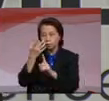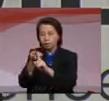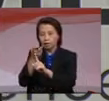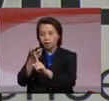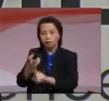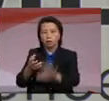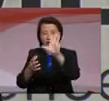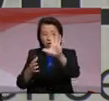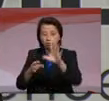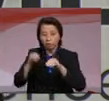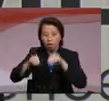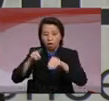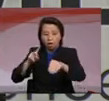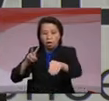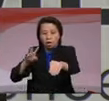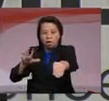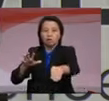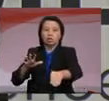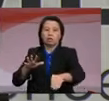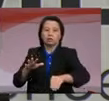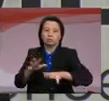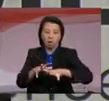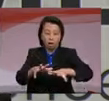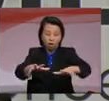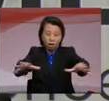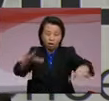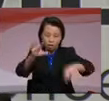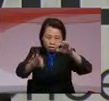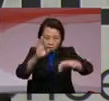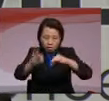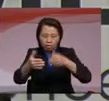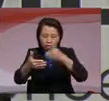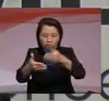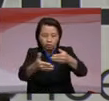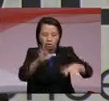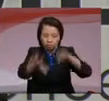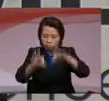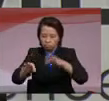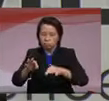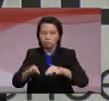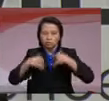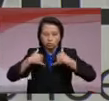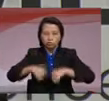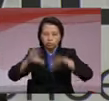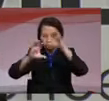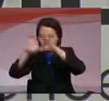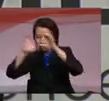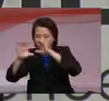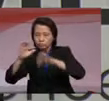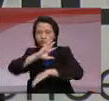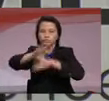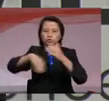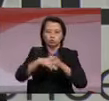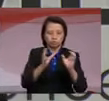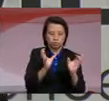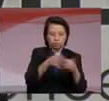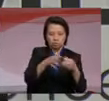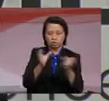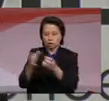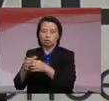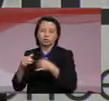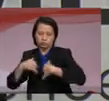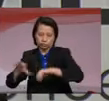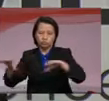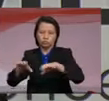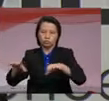5 generasi kita boleh kita akan menjalankan. Jadi contact tracing masih dijalankan di semua kluster tersebut dan